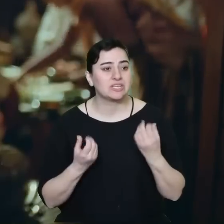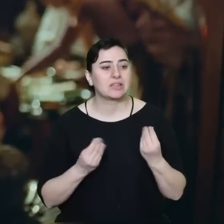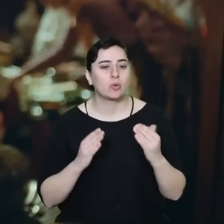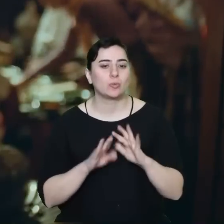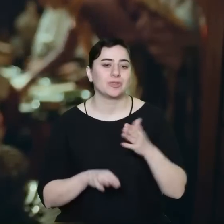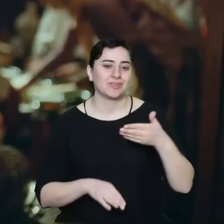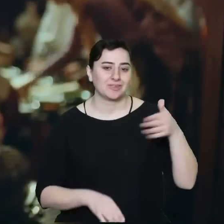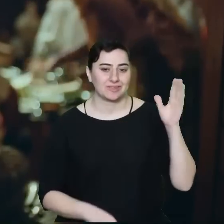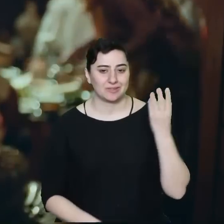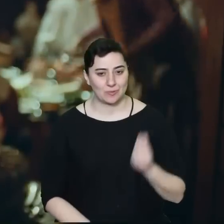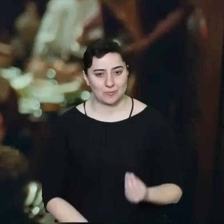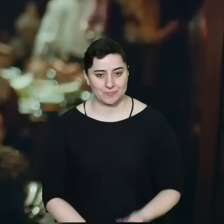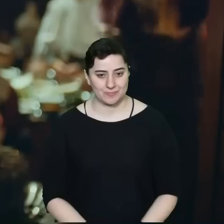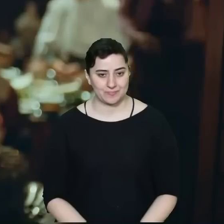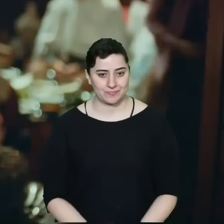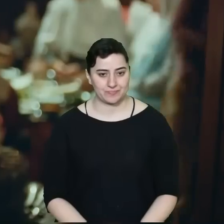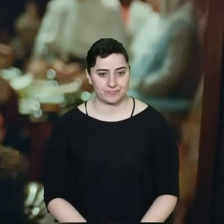ona.